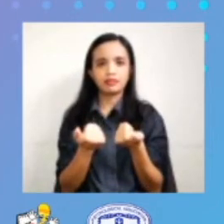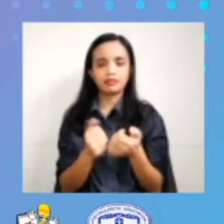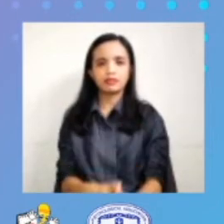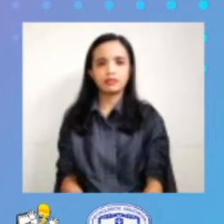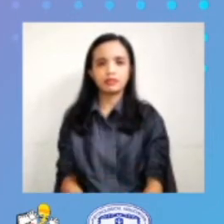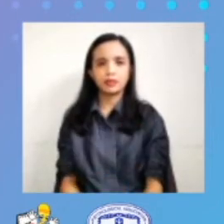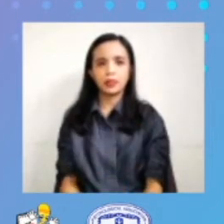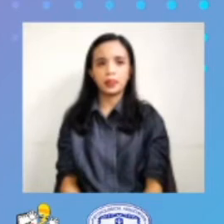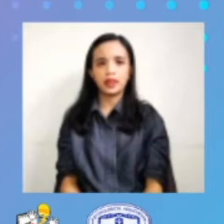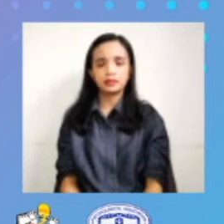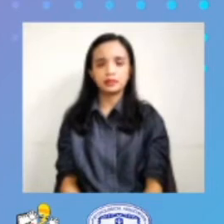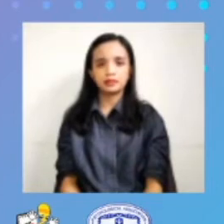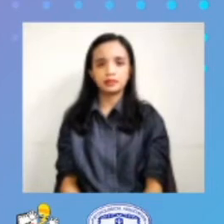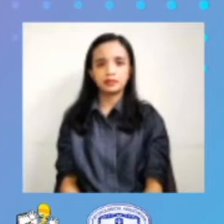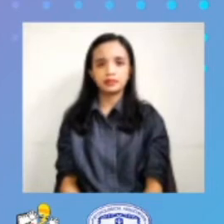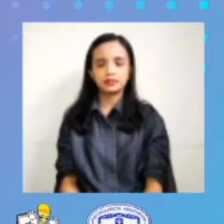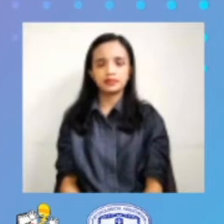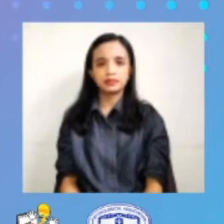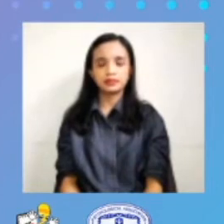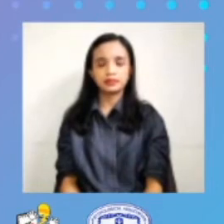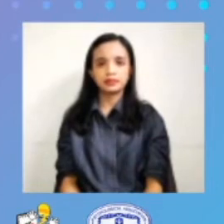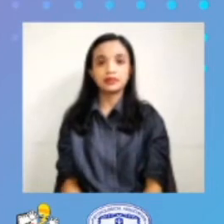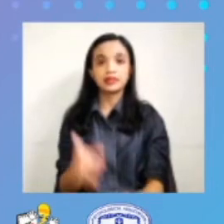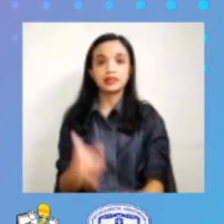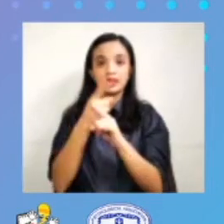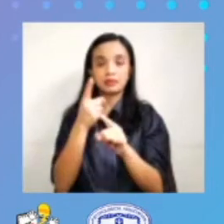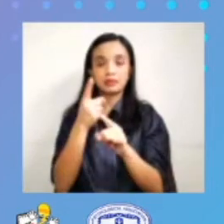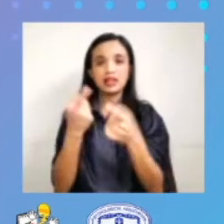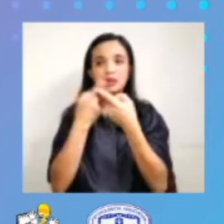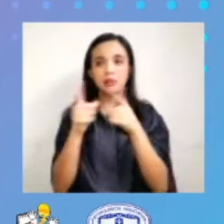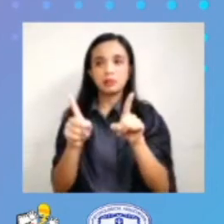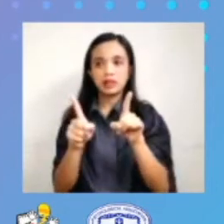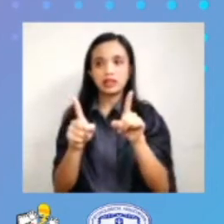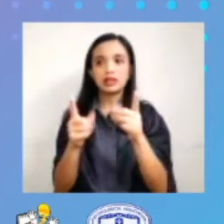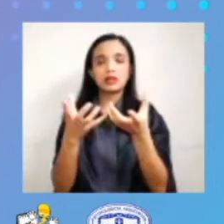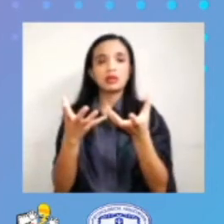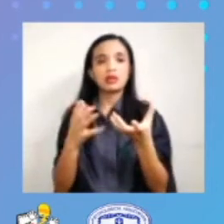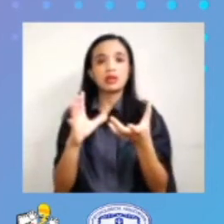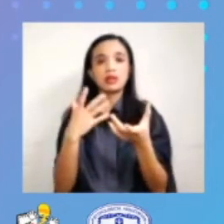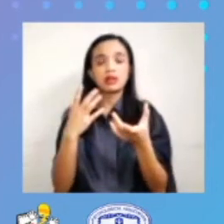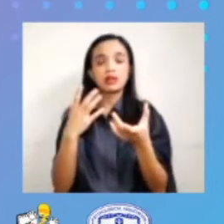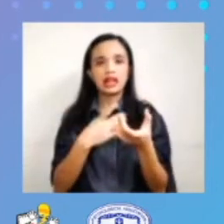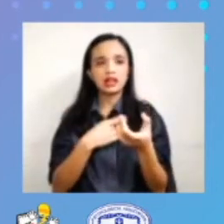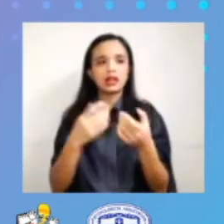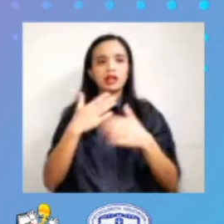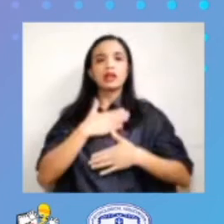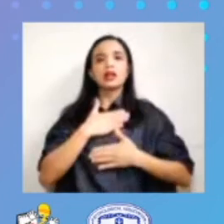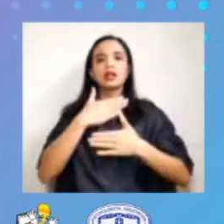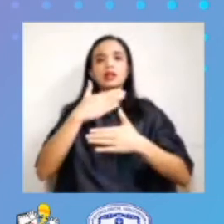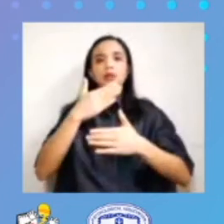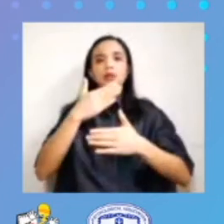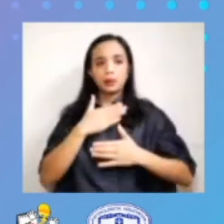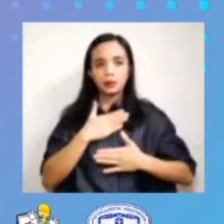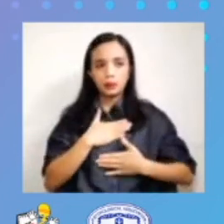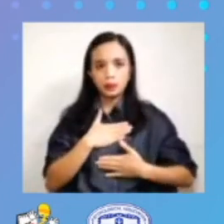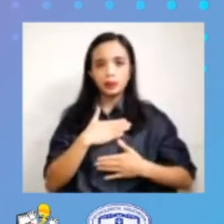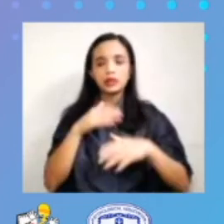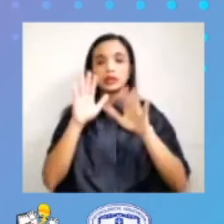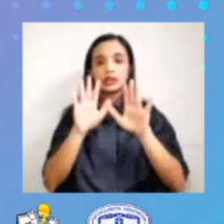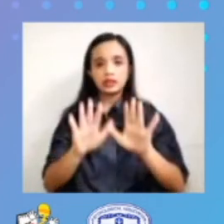Even your breathing, pag huminga ka tapos ganyan ang hininga mo, ang read ni brain